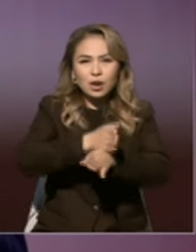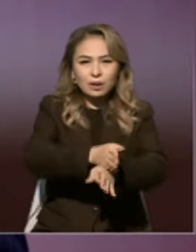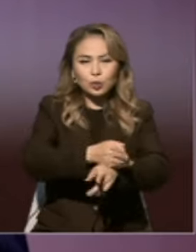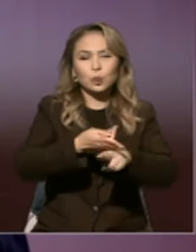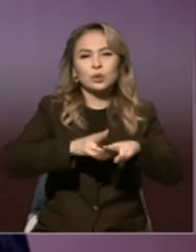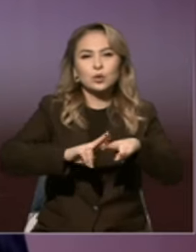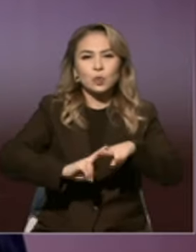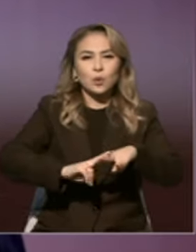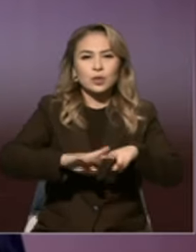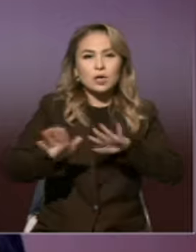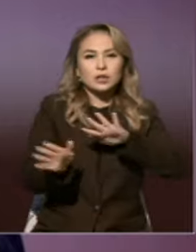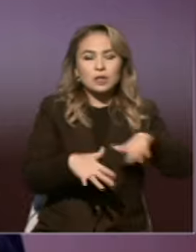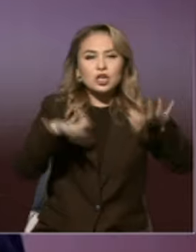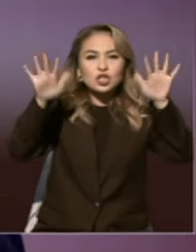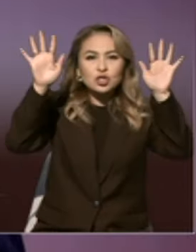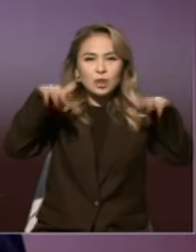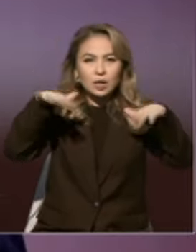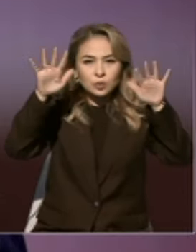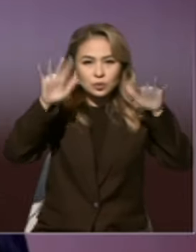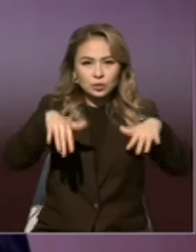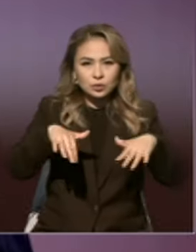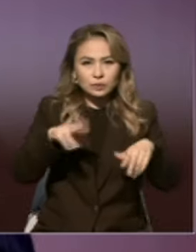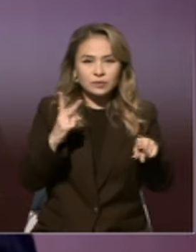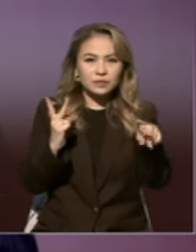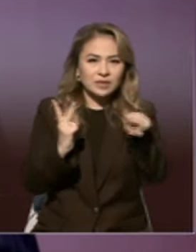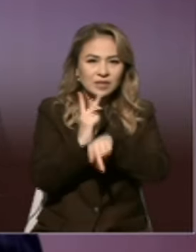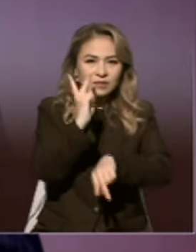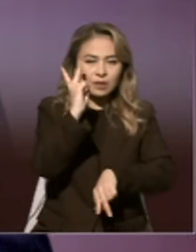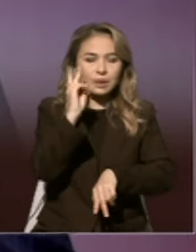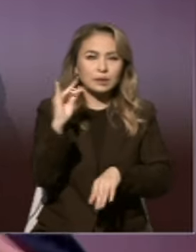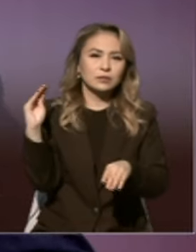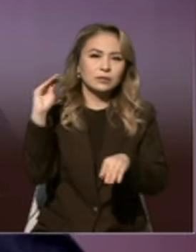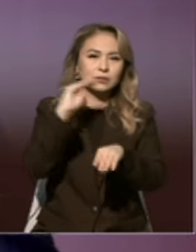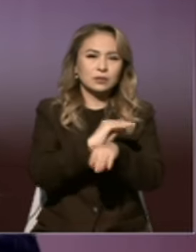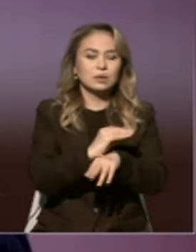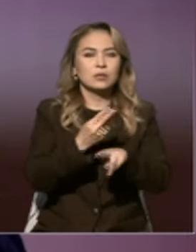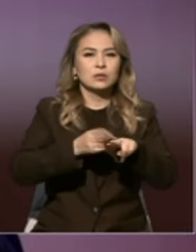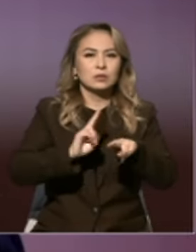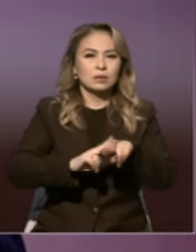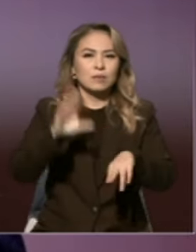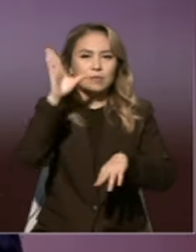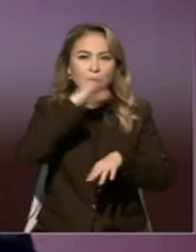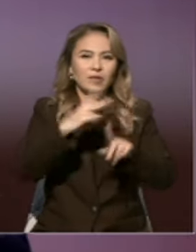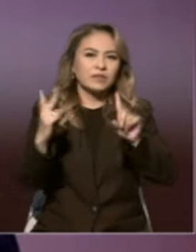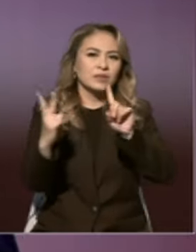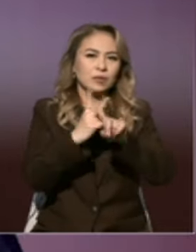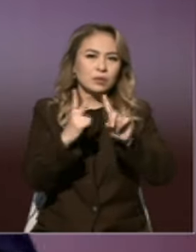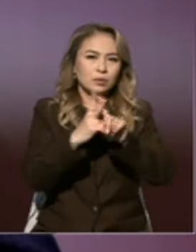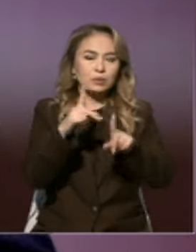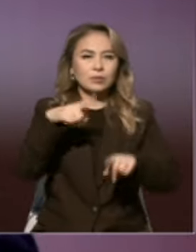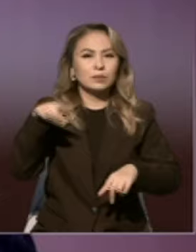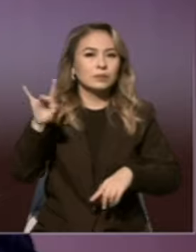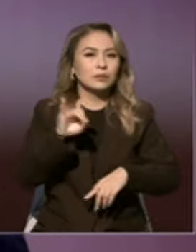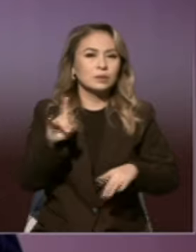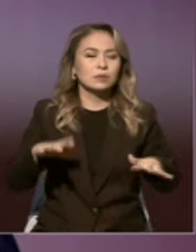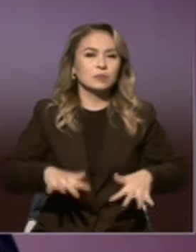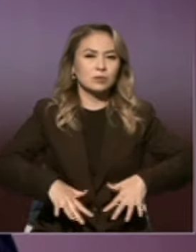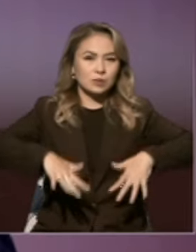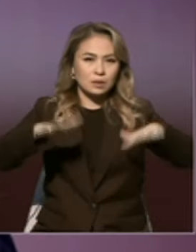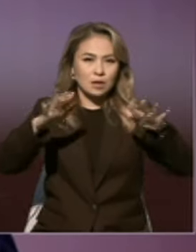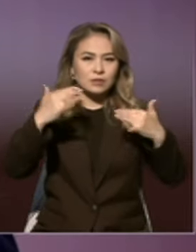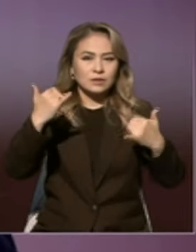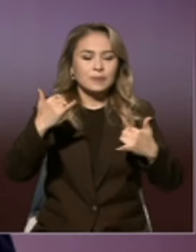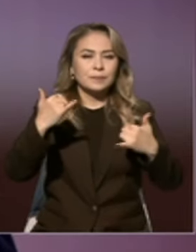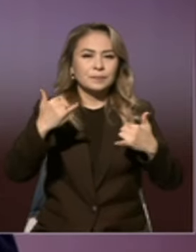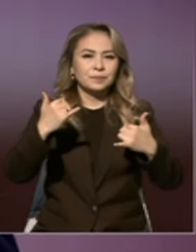одан кейінгі жауын шашынның әсері қосымша екінші толқын тудырайын деп отыр. Жаңа өзіңіз айтып кеткендей 11 метрлік биіктікке